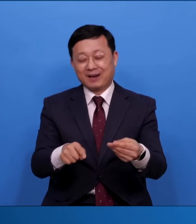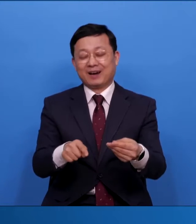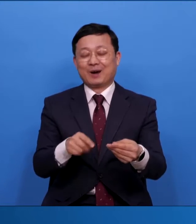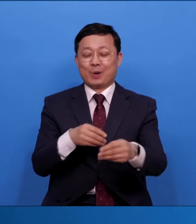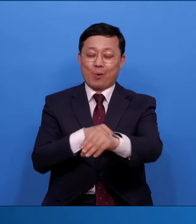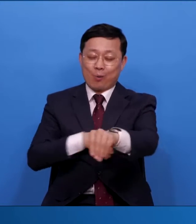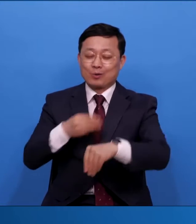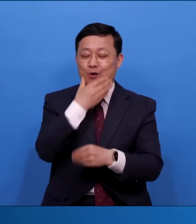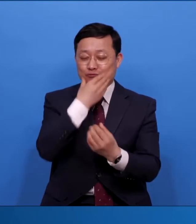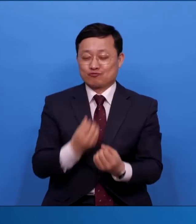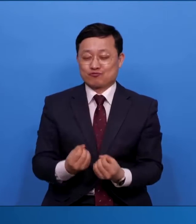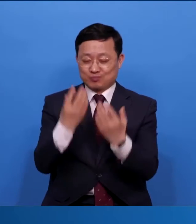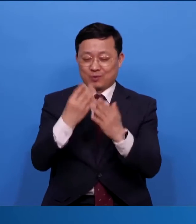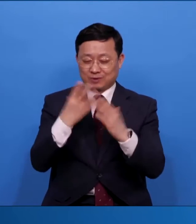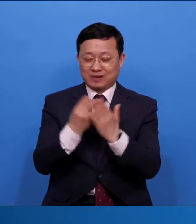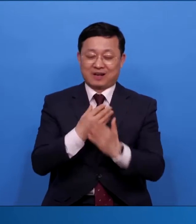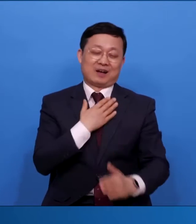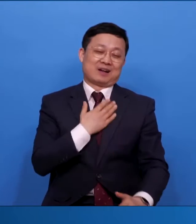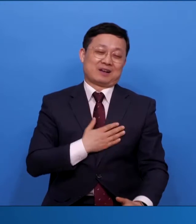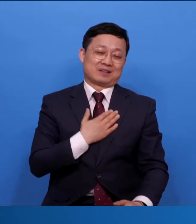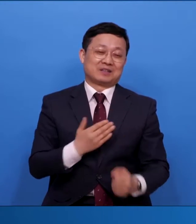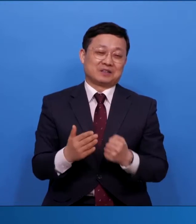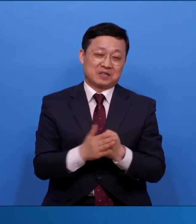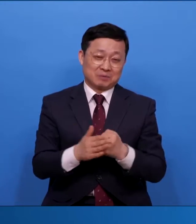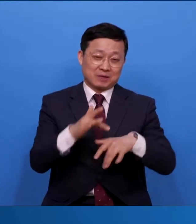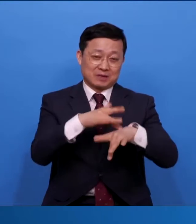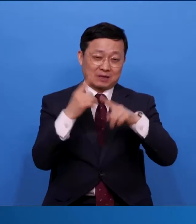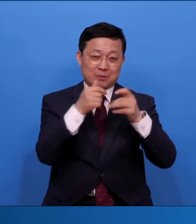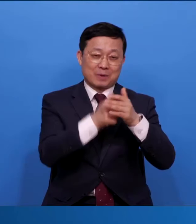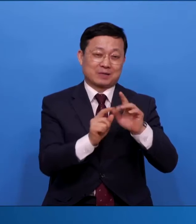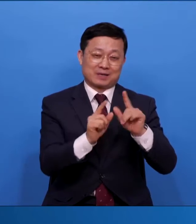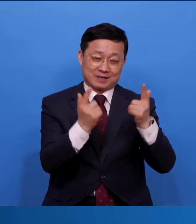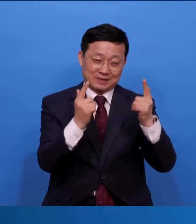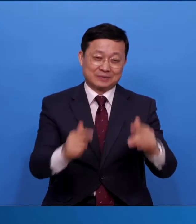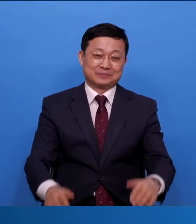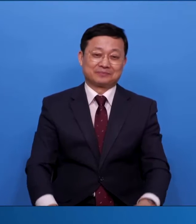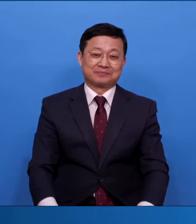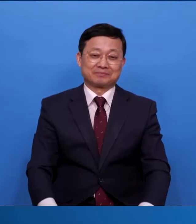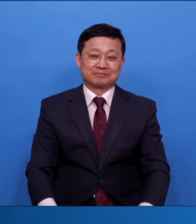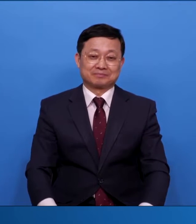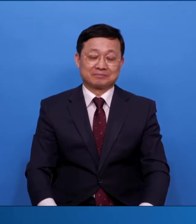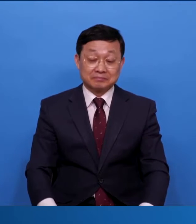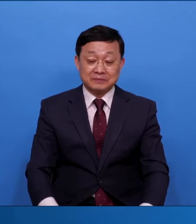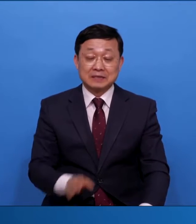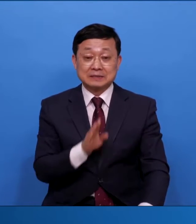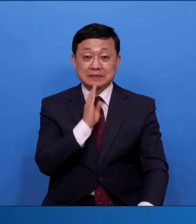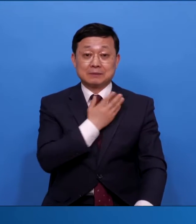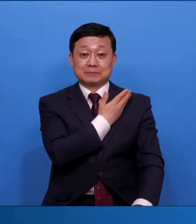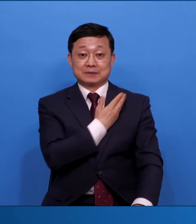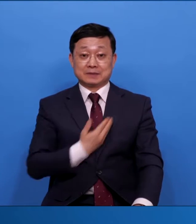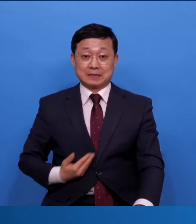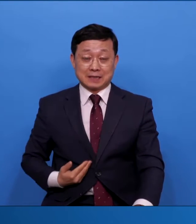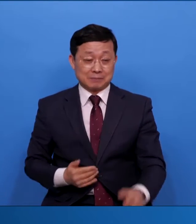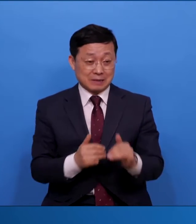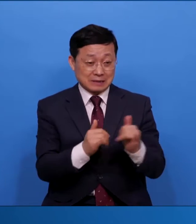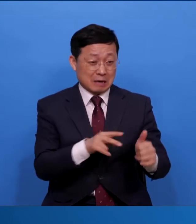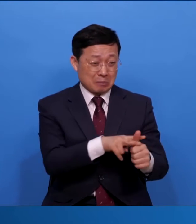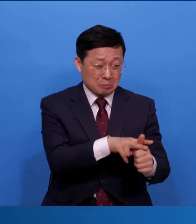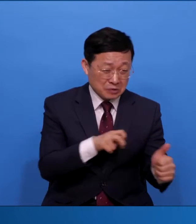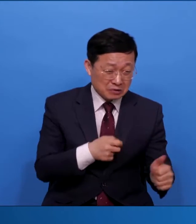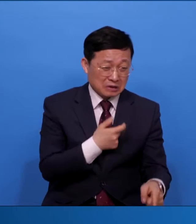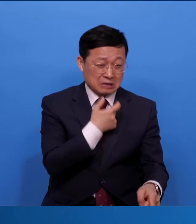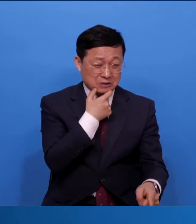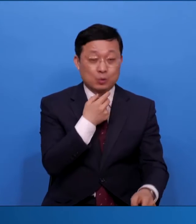그렇죠. 对吧? 참 제자는 사람 싫어하지 않습니다. 真门徒他不会讨厌人.